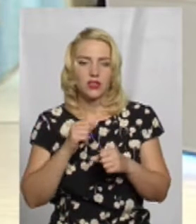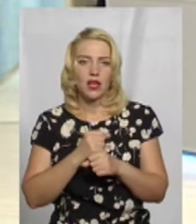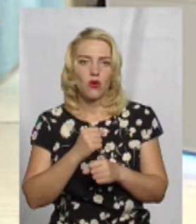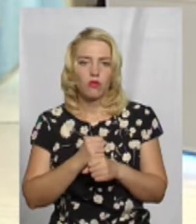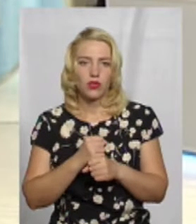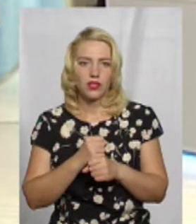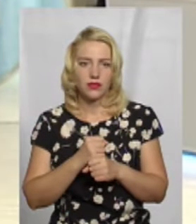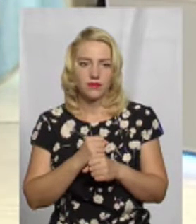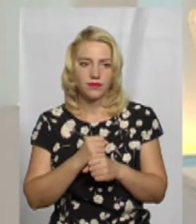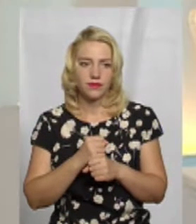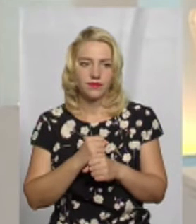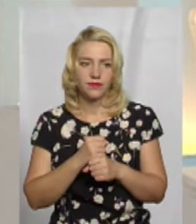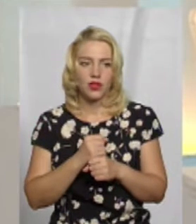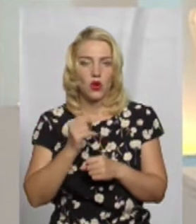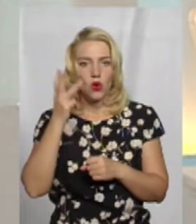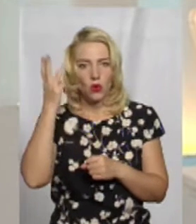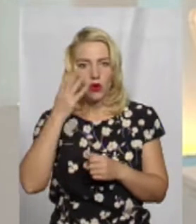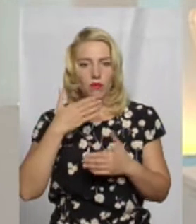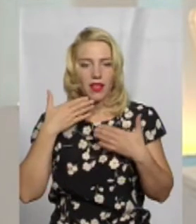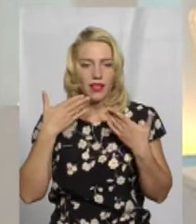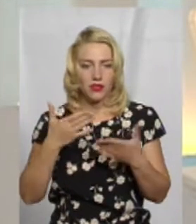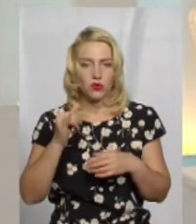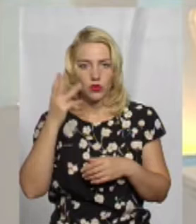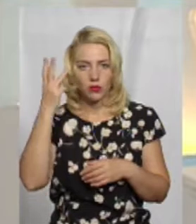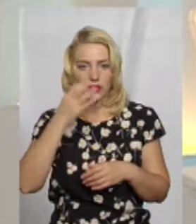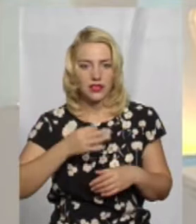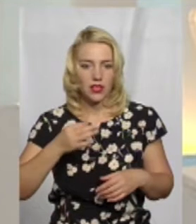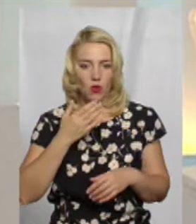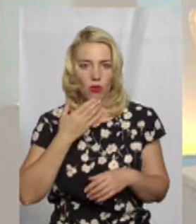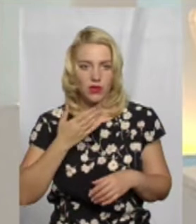робота у Хмельницькому і у Хмельницькій області?